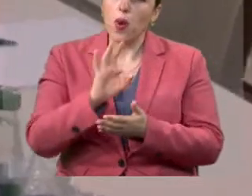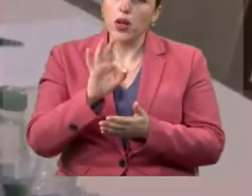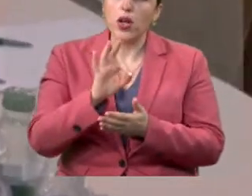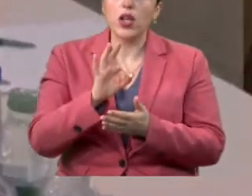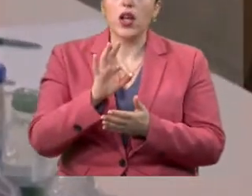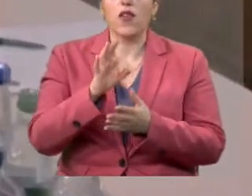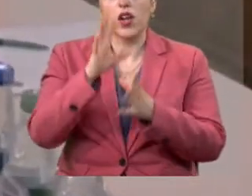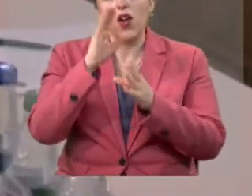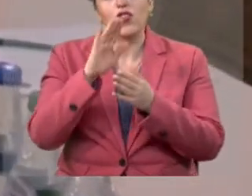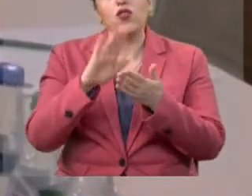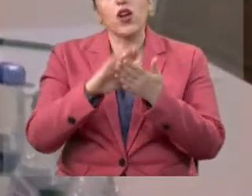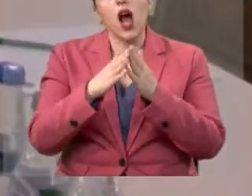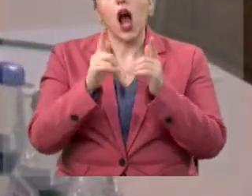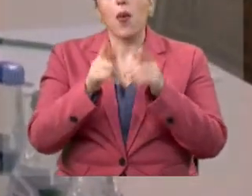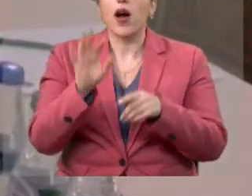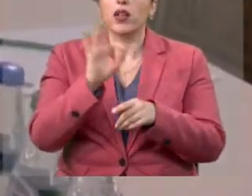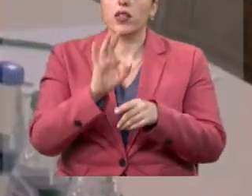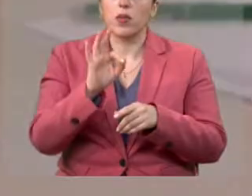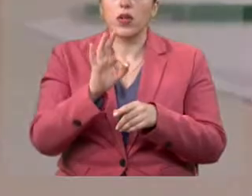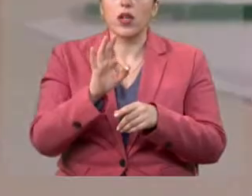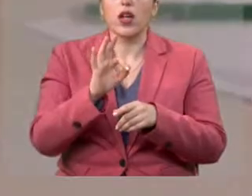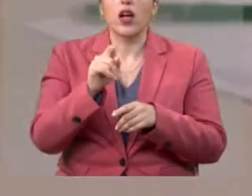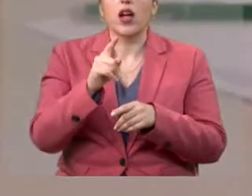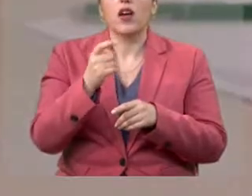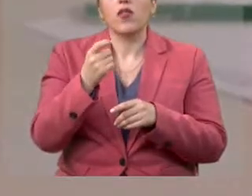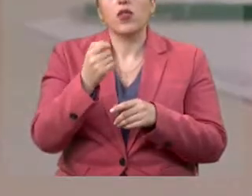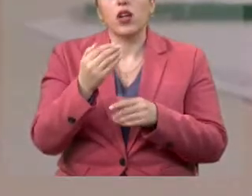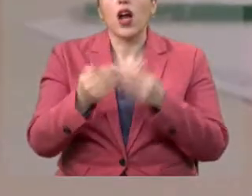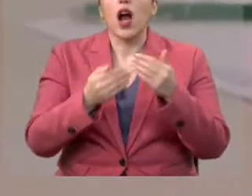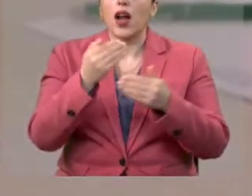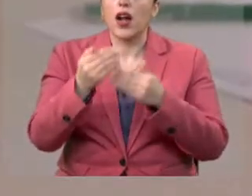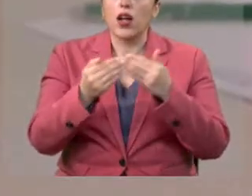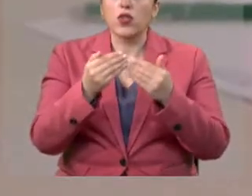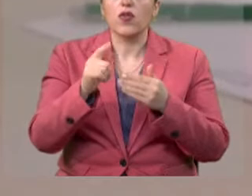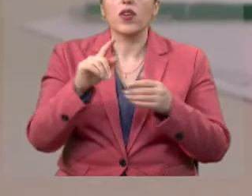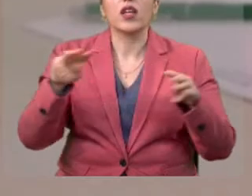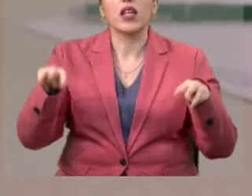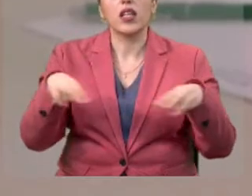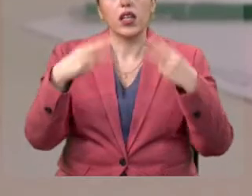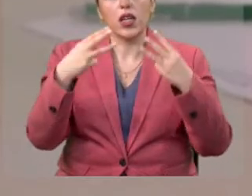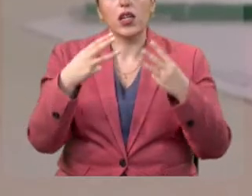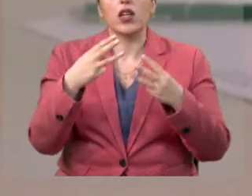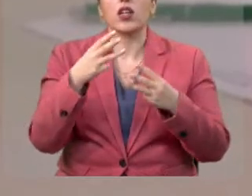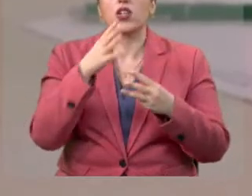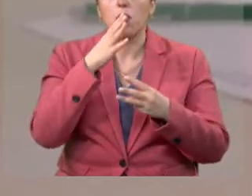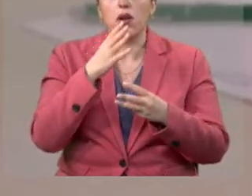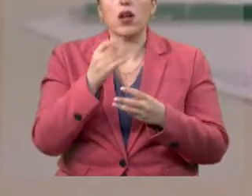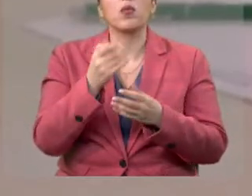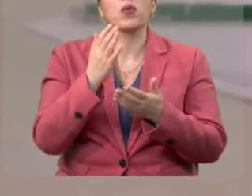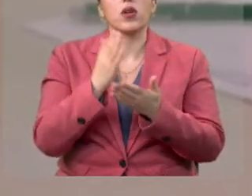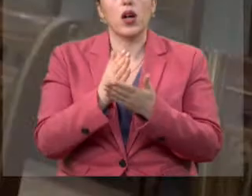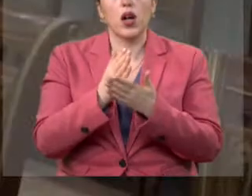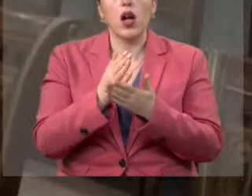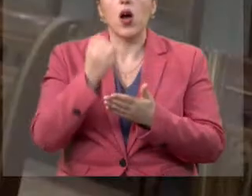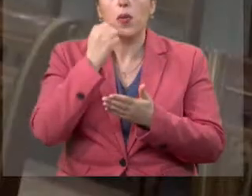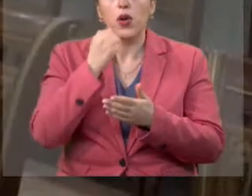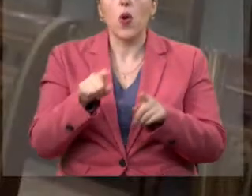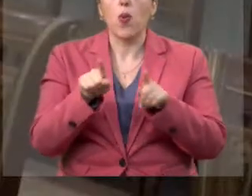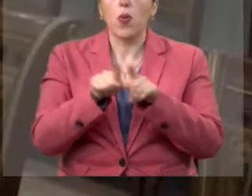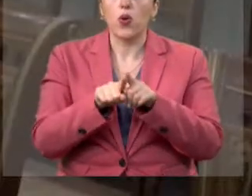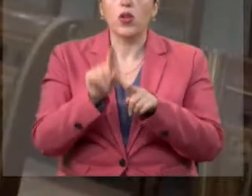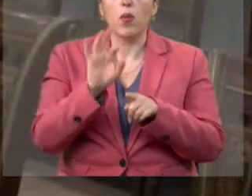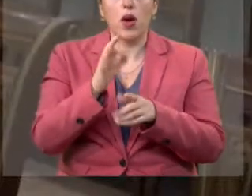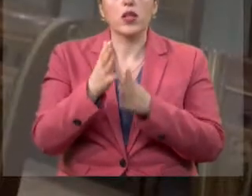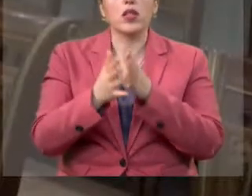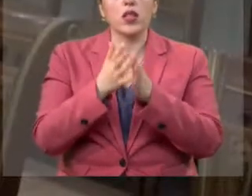հնարավոր համաձայնության մասին, ընդգծելով, թե որոշակի առաջխաղացում առցանց բանակցություններում կա։ Մոսկվան սրայդ մեկտեղ շեշտում է, թե